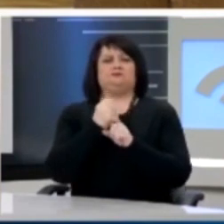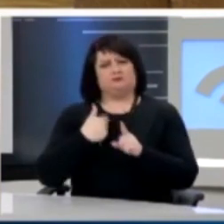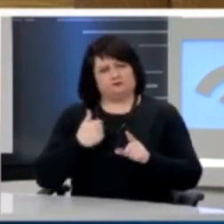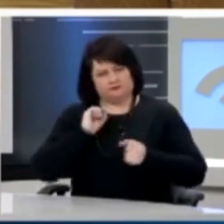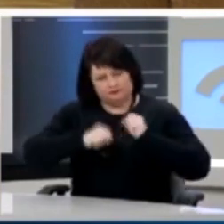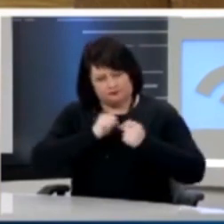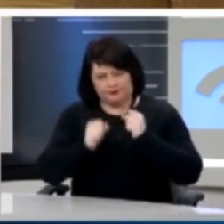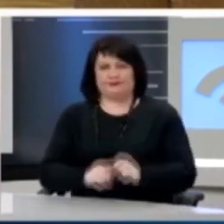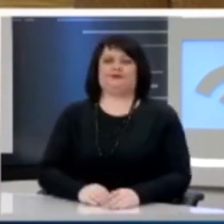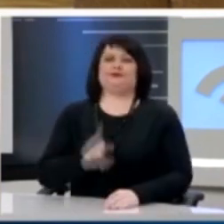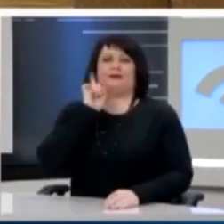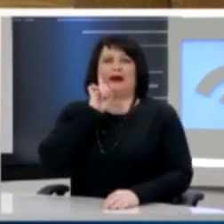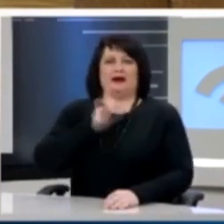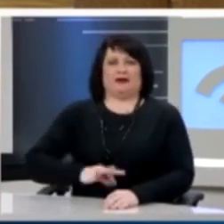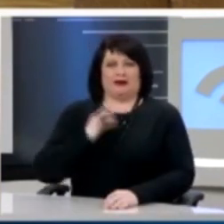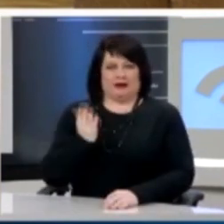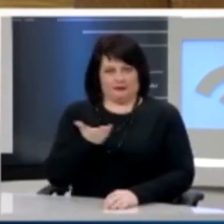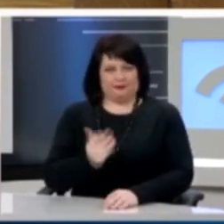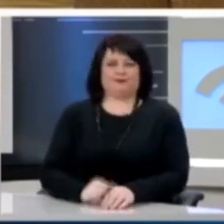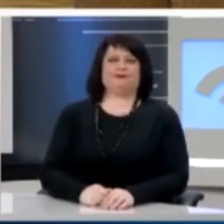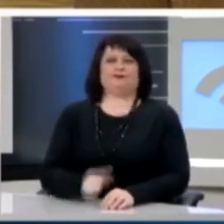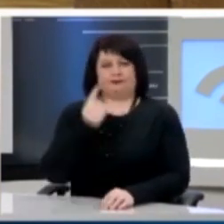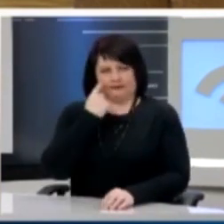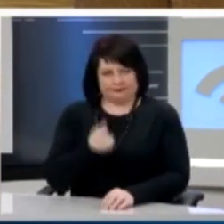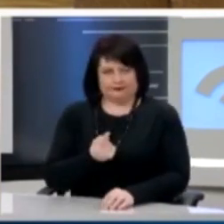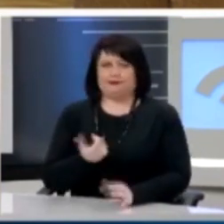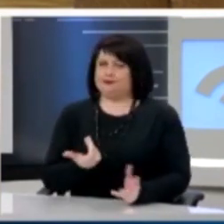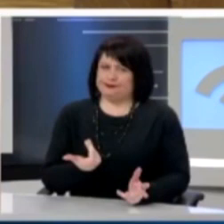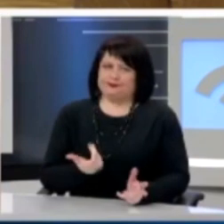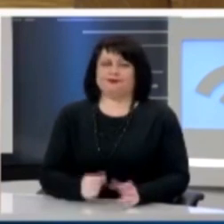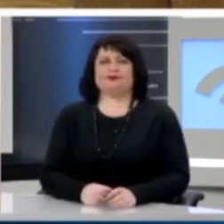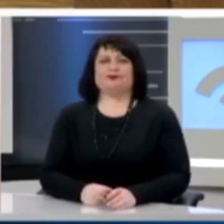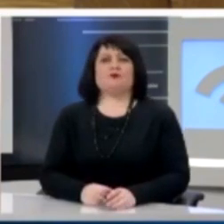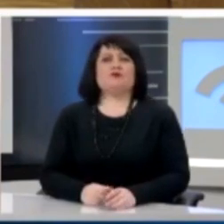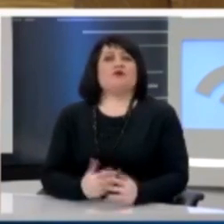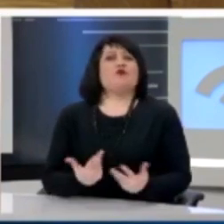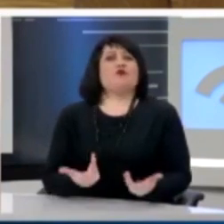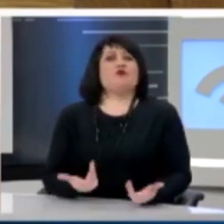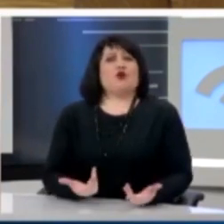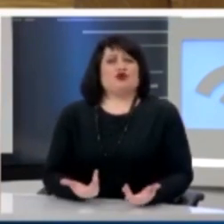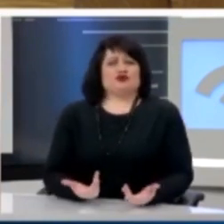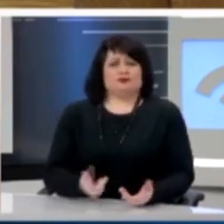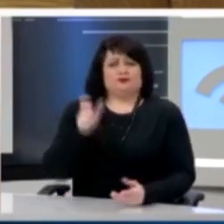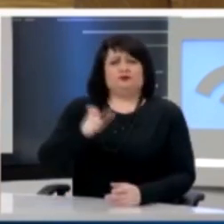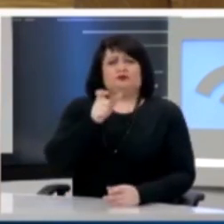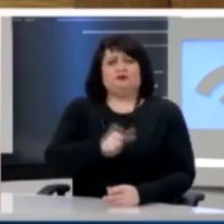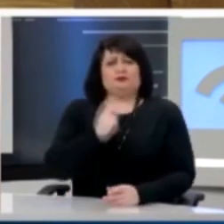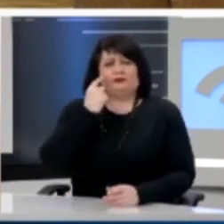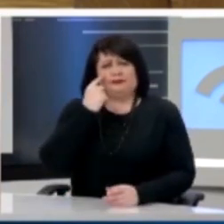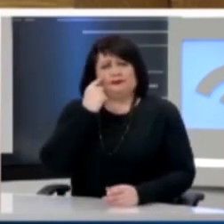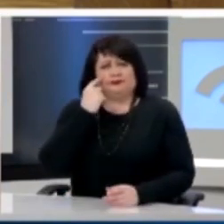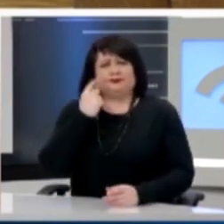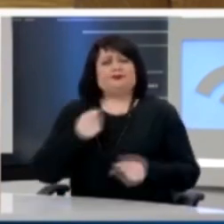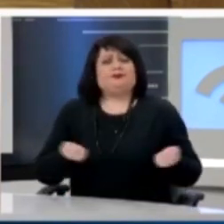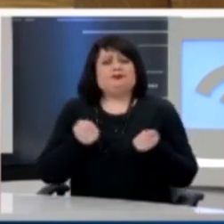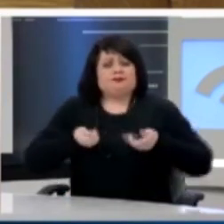κίνημα. Κυρίες και κύριοι, είναι χαρακτηριστικό όμως και το πώς αξιοποιούνται οι